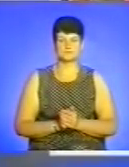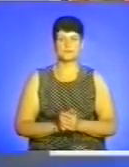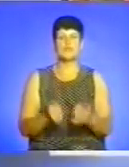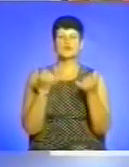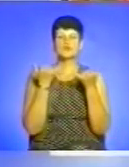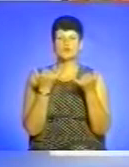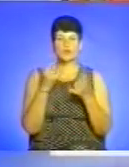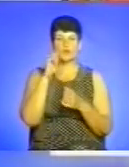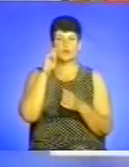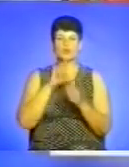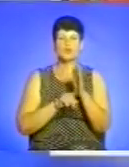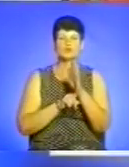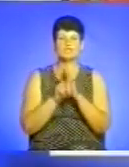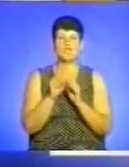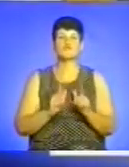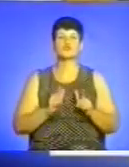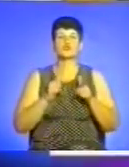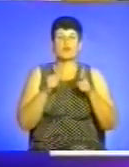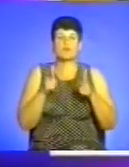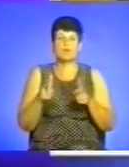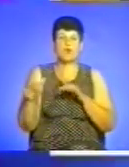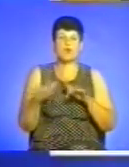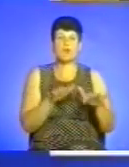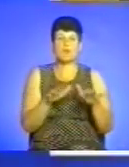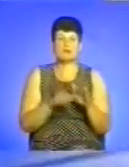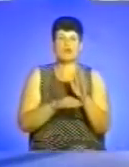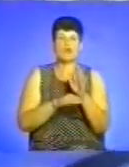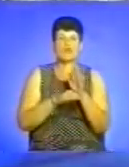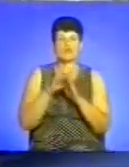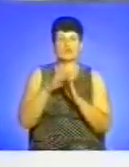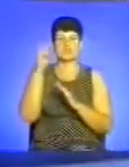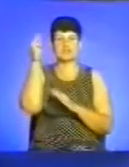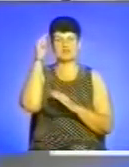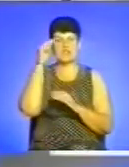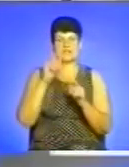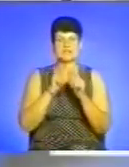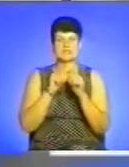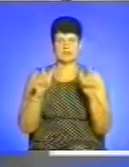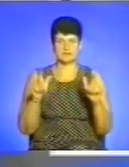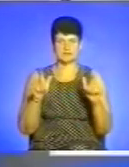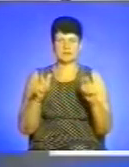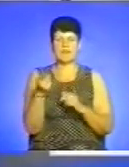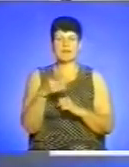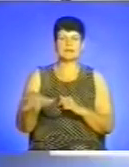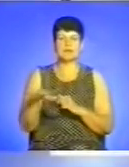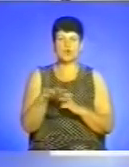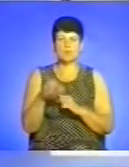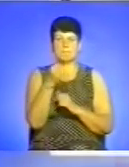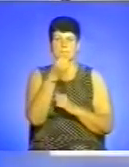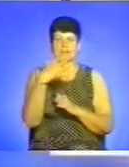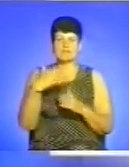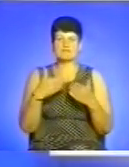Сьогодні в Україні розпочалася вступна кампанія до вищих навчальних закладів. На Тернопільщині 15